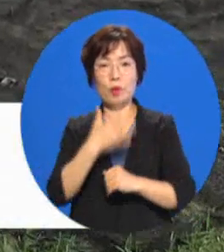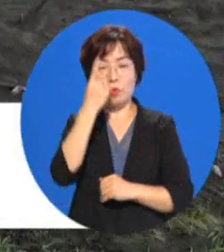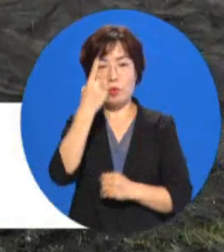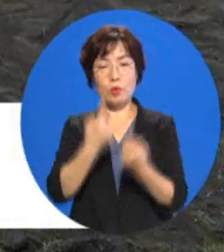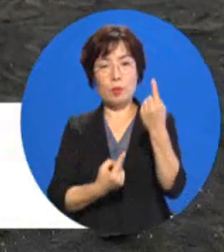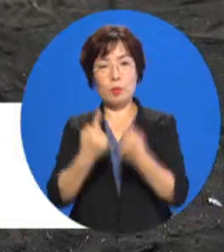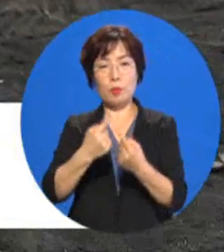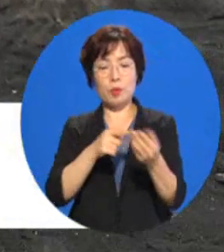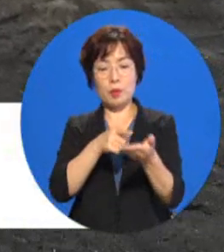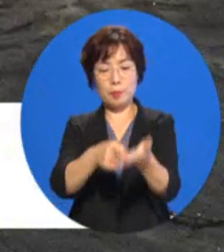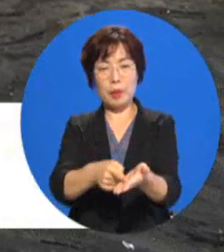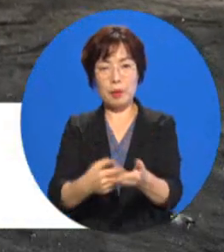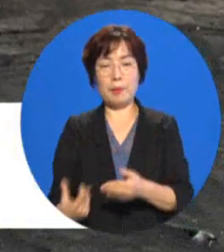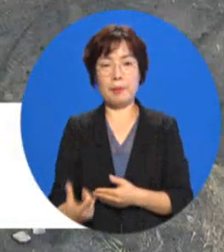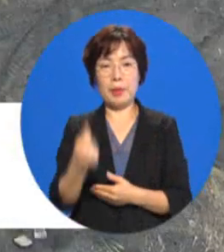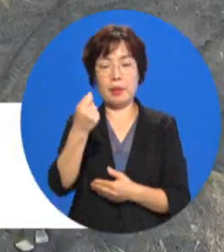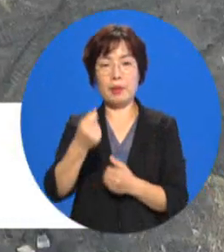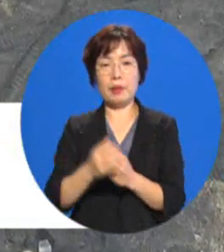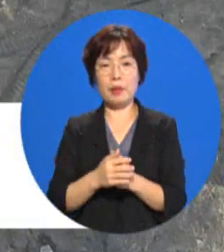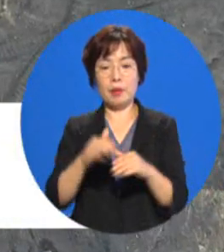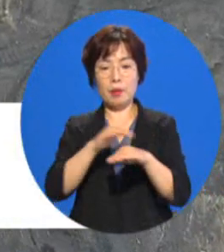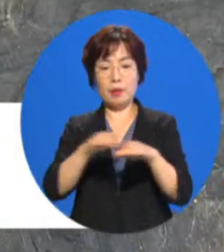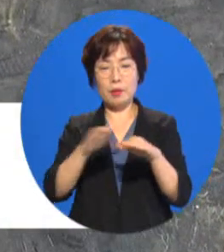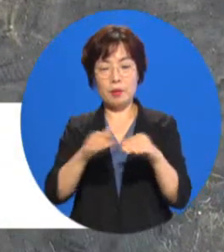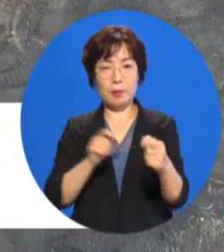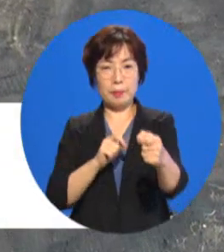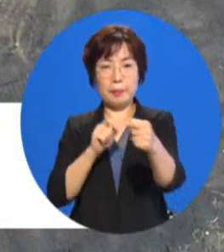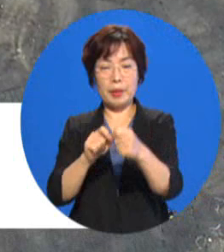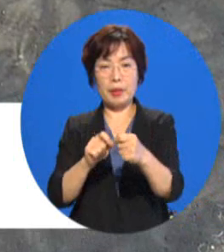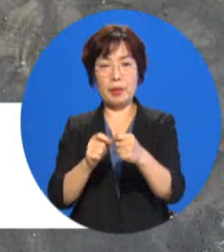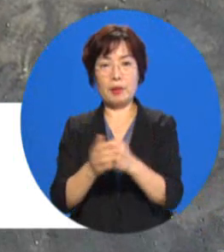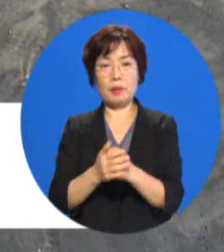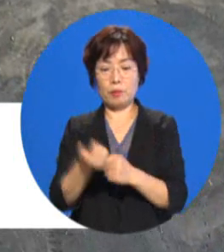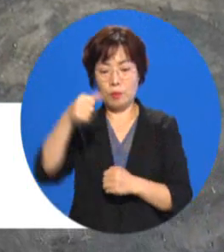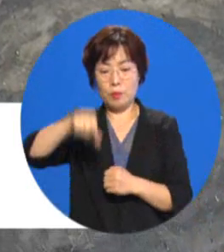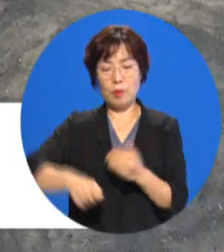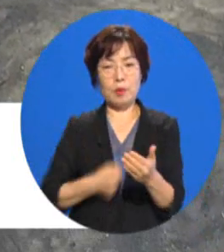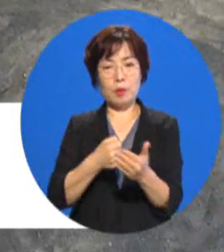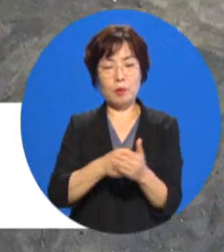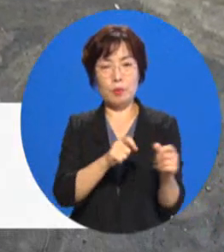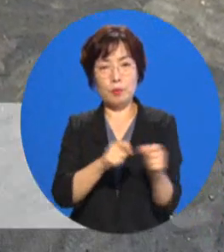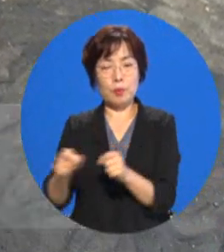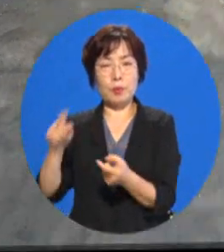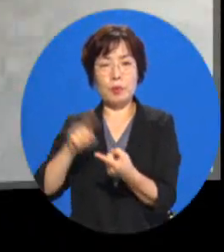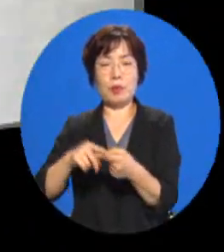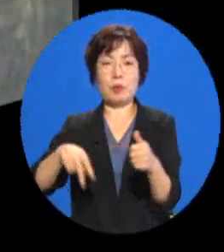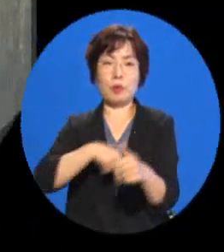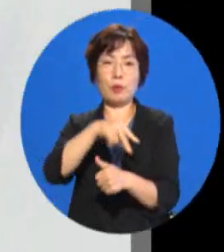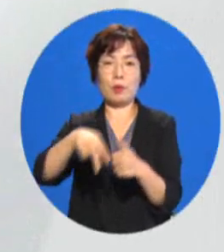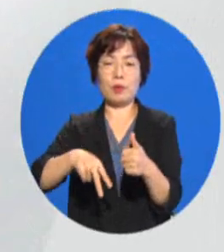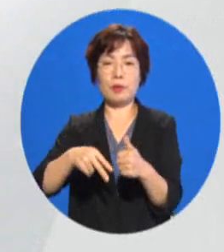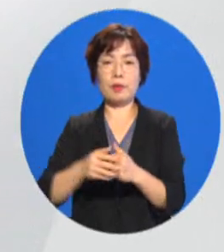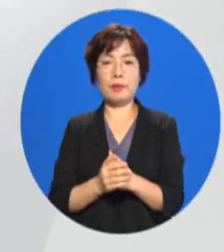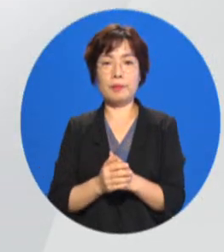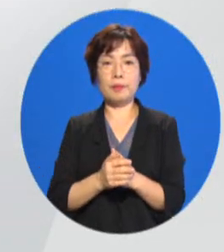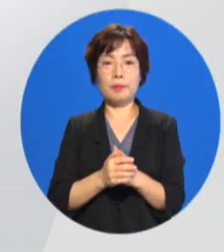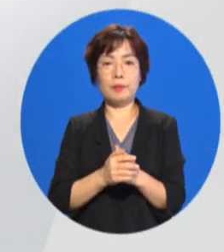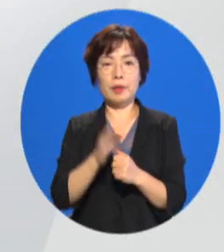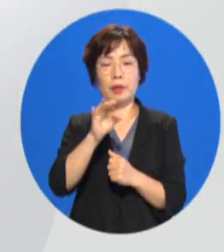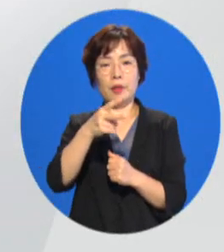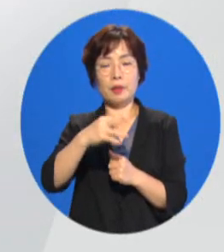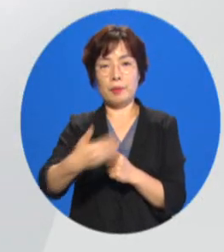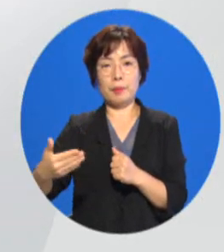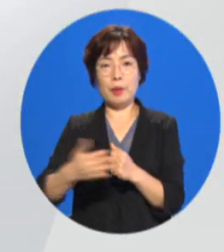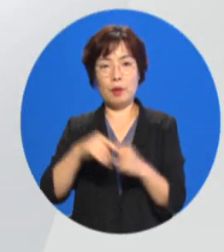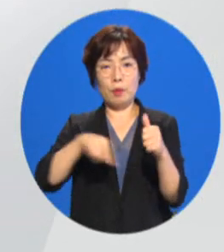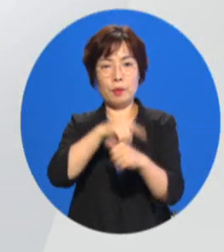사업 신청이 훨씬 빨랐고 처리 시한이 임박해 있는데도 가부 판단이 늦어지고 있는 상황입니다. 영산강 유역